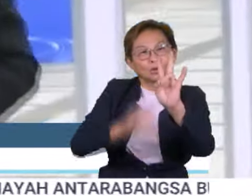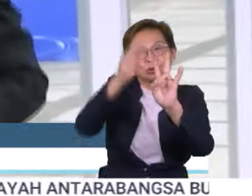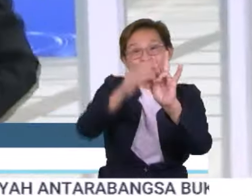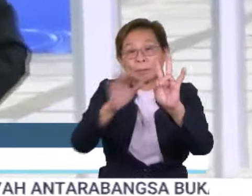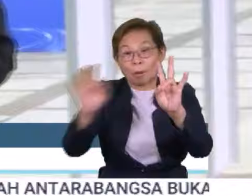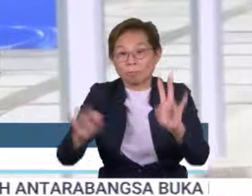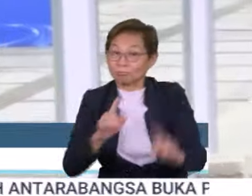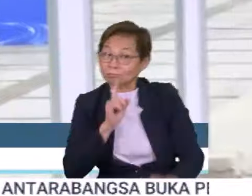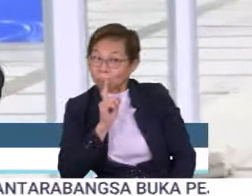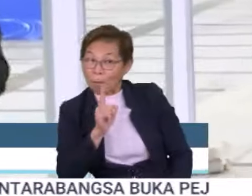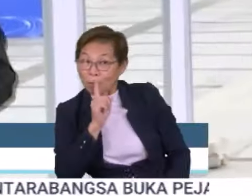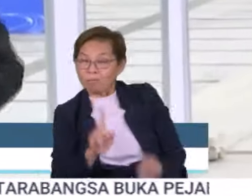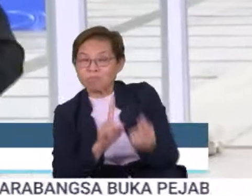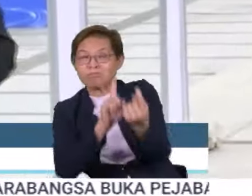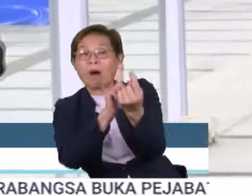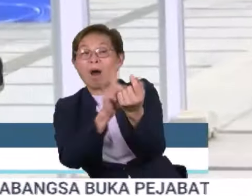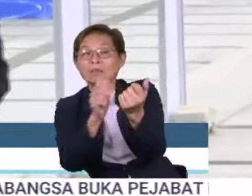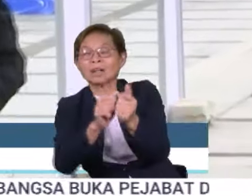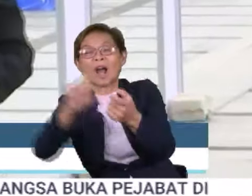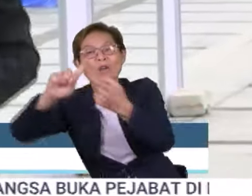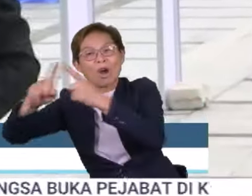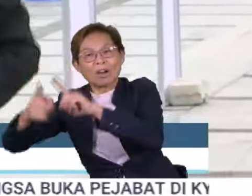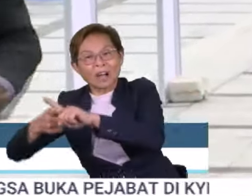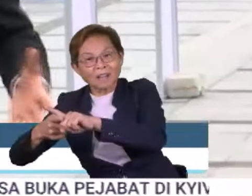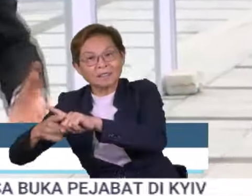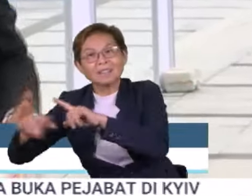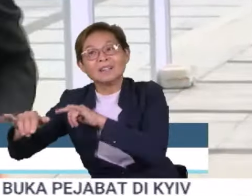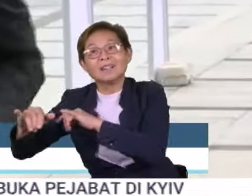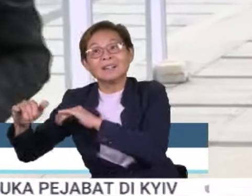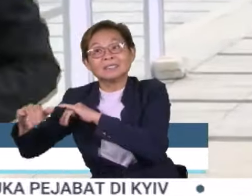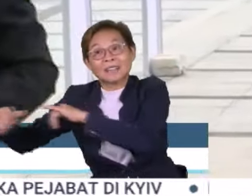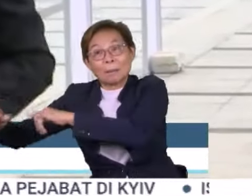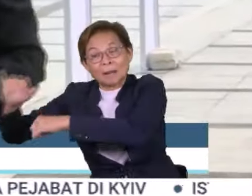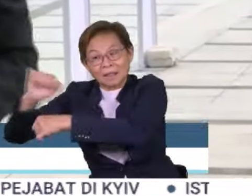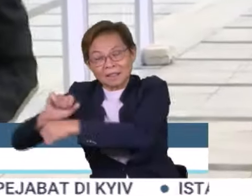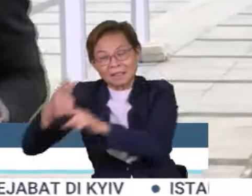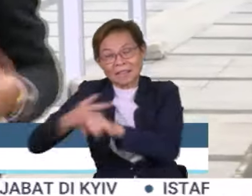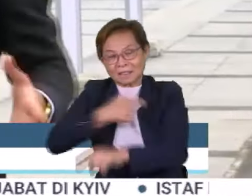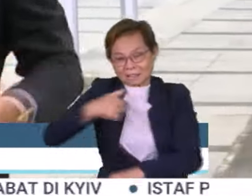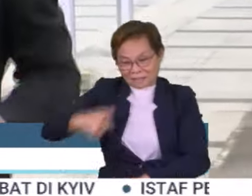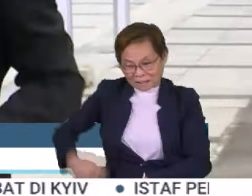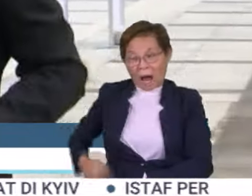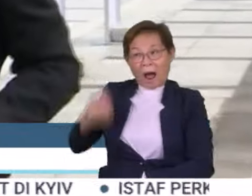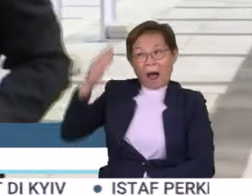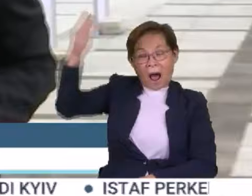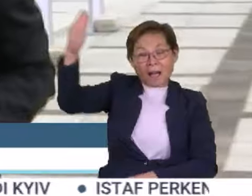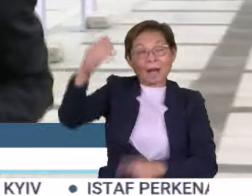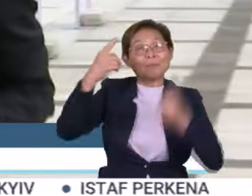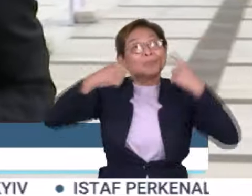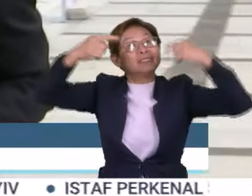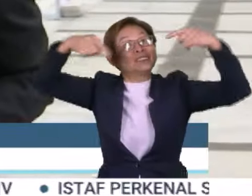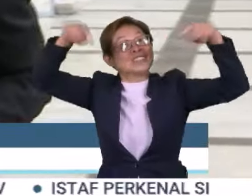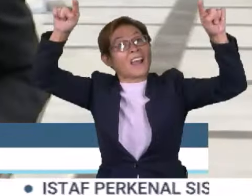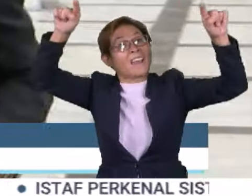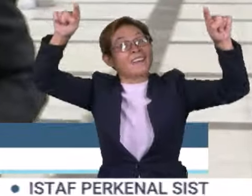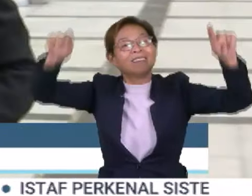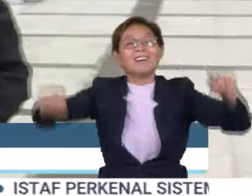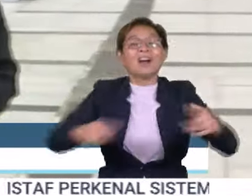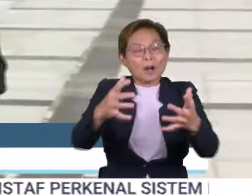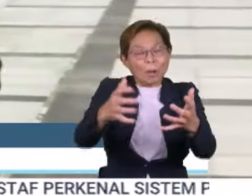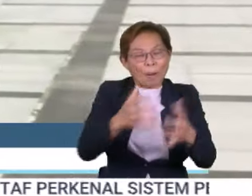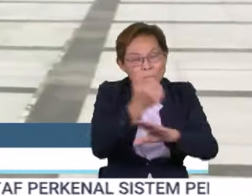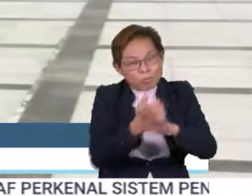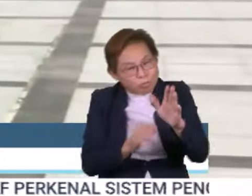depan. Pastinya pertemuan bersama dengan rakan sejawatan dari China, Li Xiang, akan dapat merealisasikan lagi